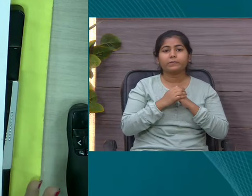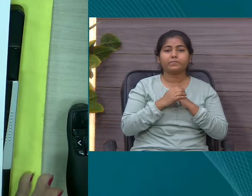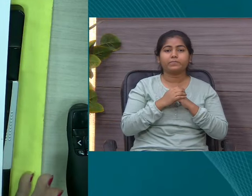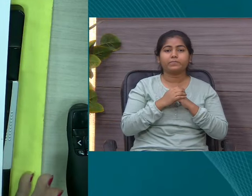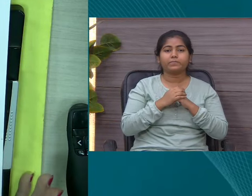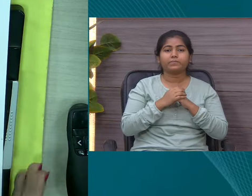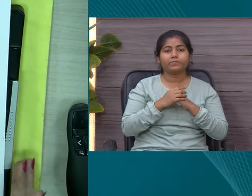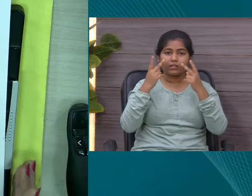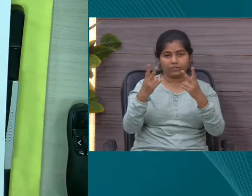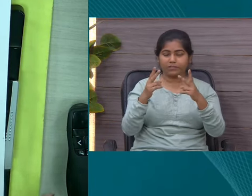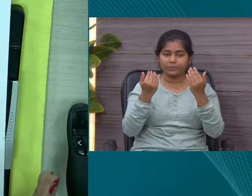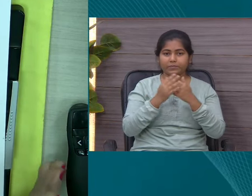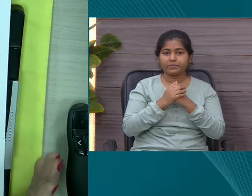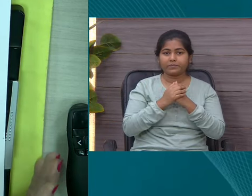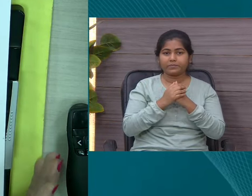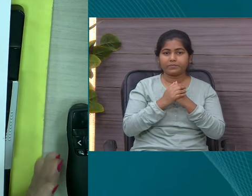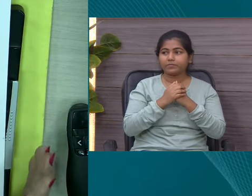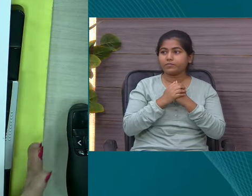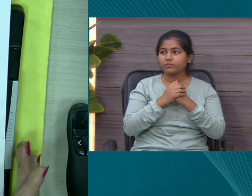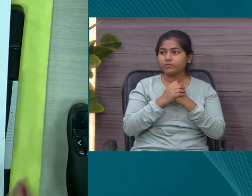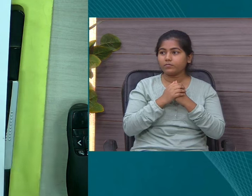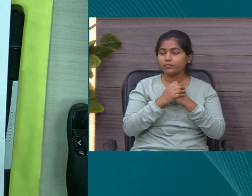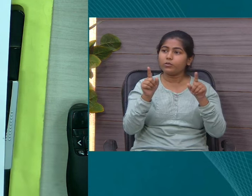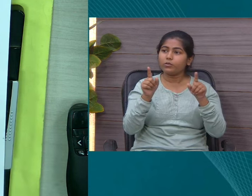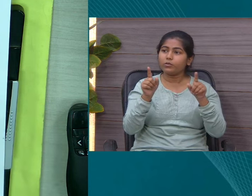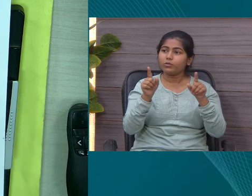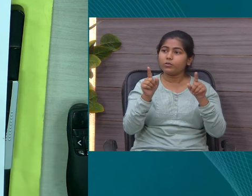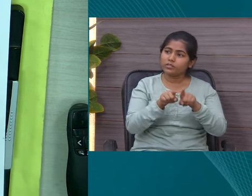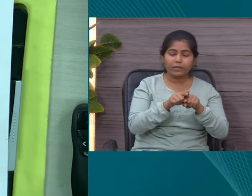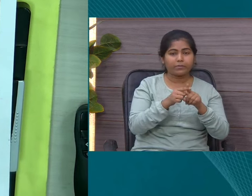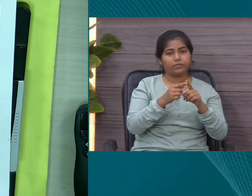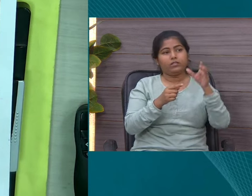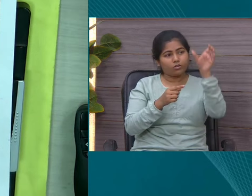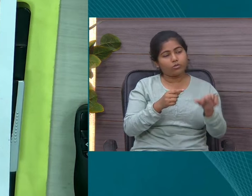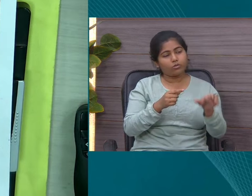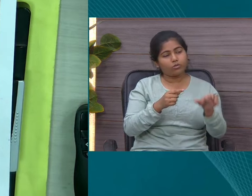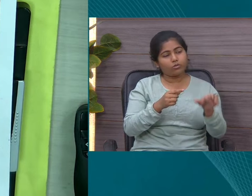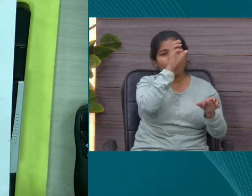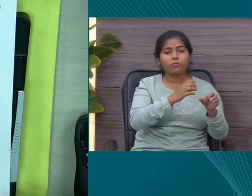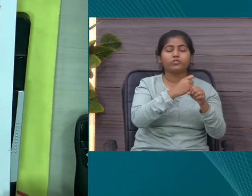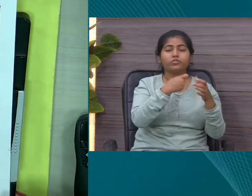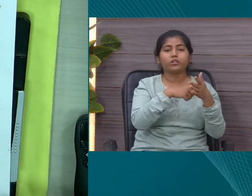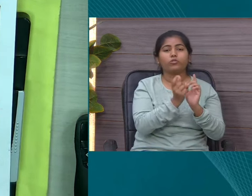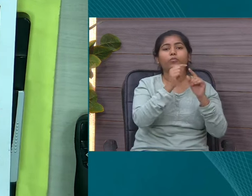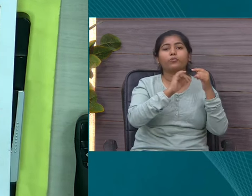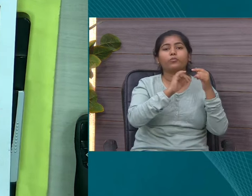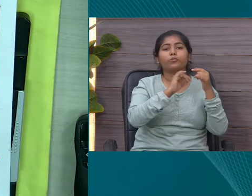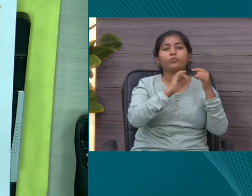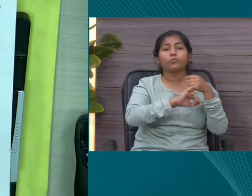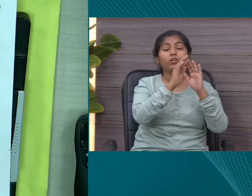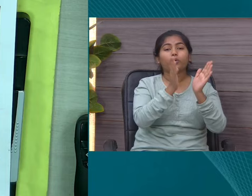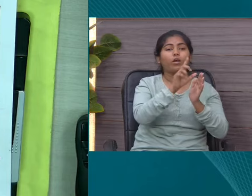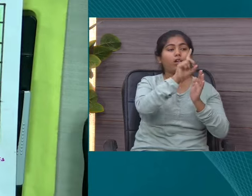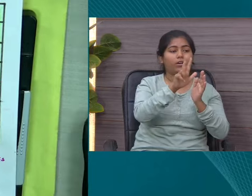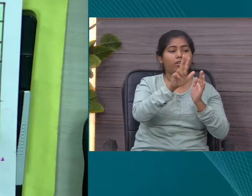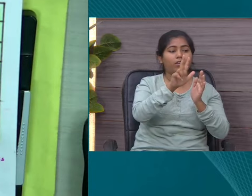टेबल आप देख सकते हैं। इन्होंने भी अपने मॉडल में वही ग्रुप्स जो मेंडलीव साहब ने दे दिया था ऑलरेडी नाम, 18 ग्रुप्स लिए,